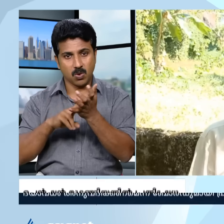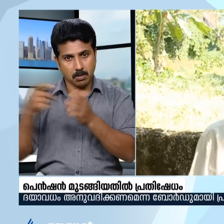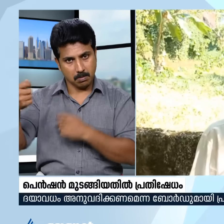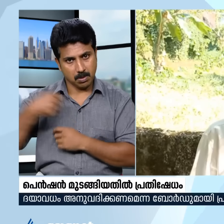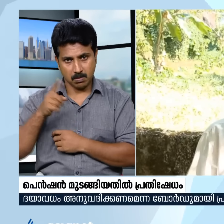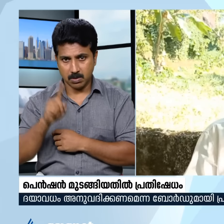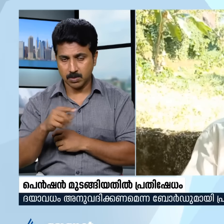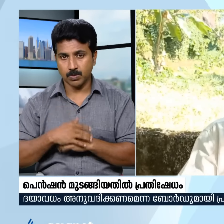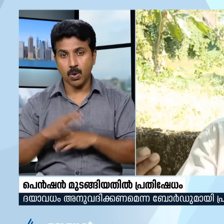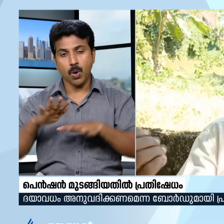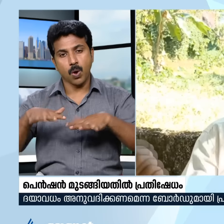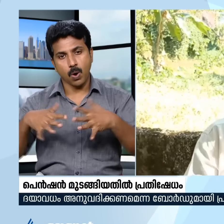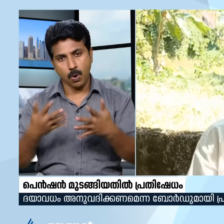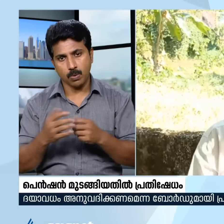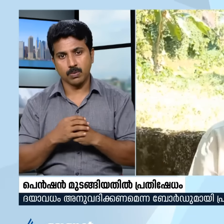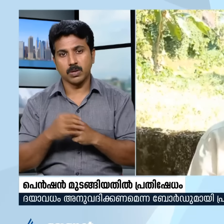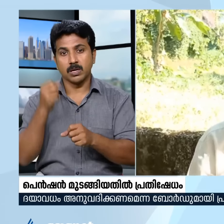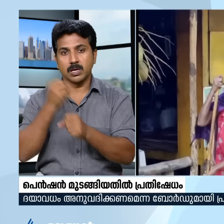അല്ലെങ്കിൽ സർക്കാർ ഞങ്ങളെ